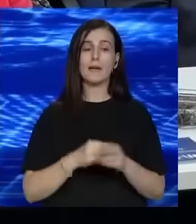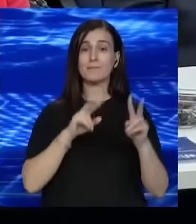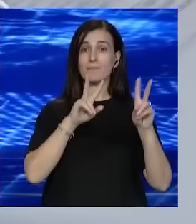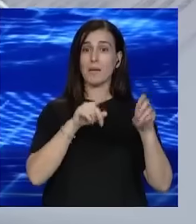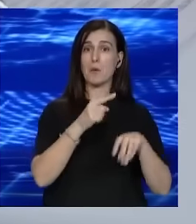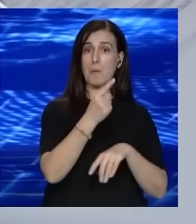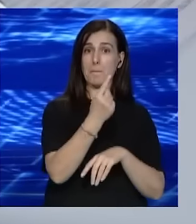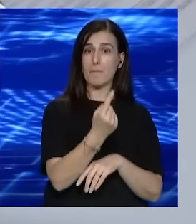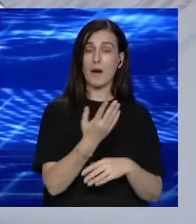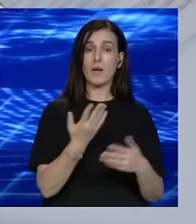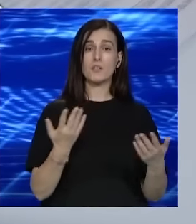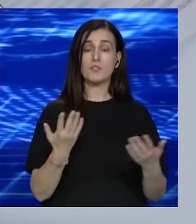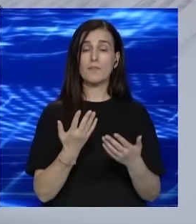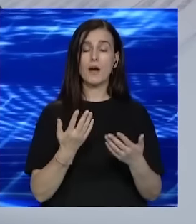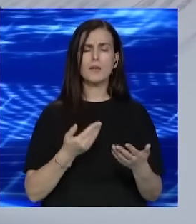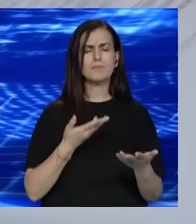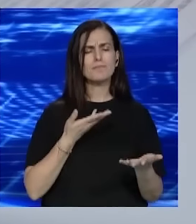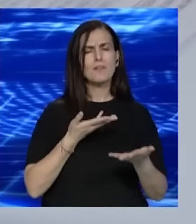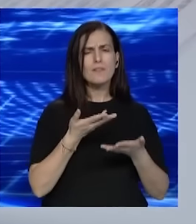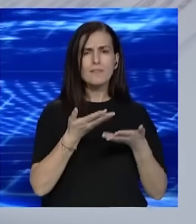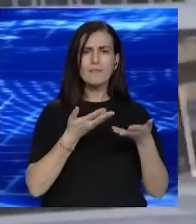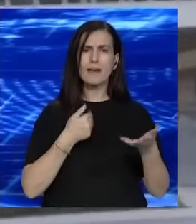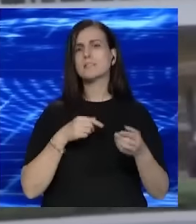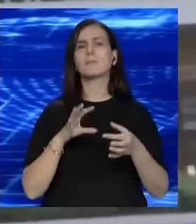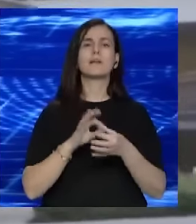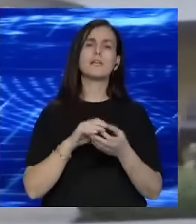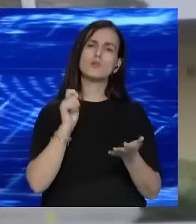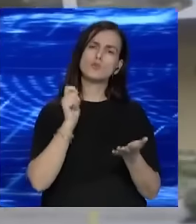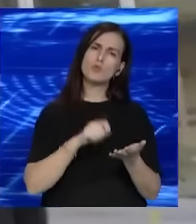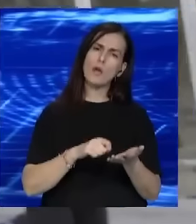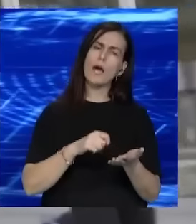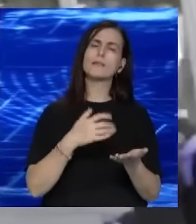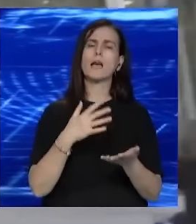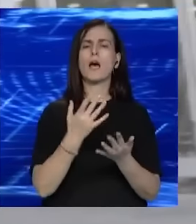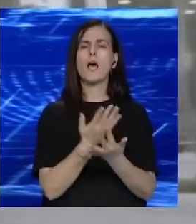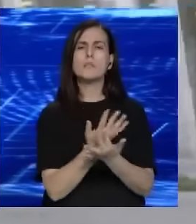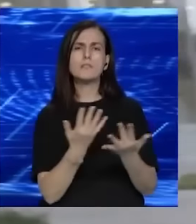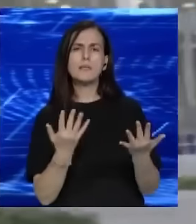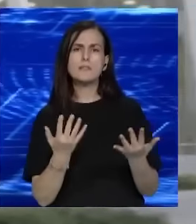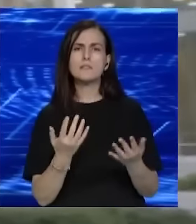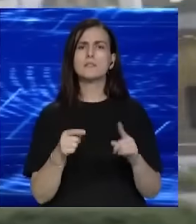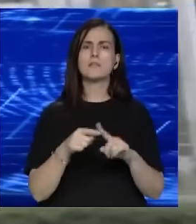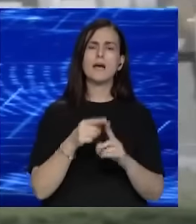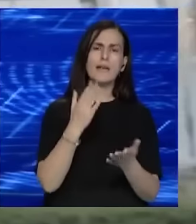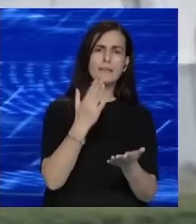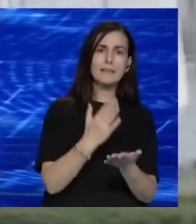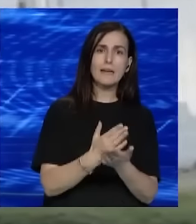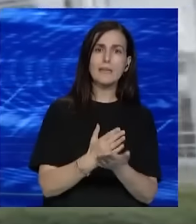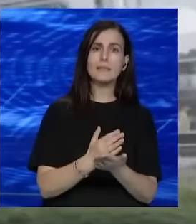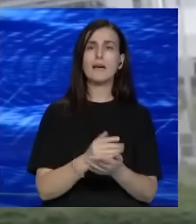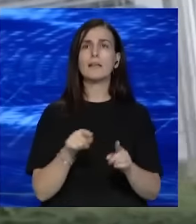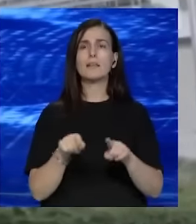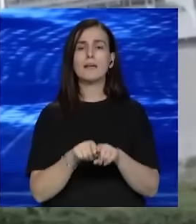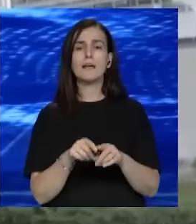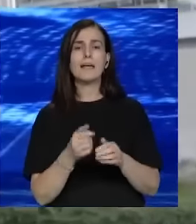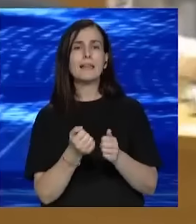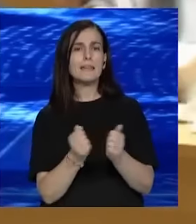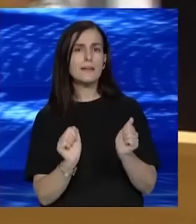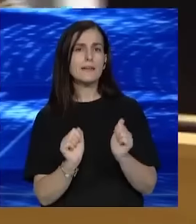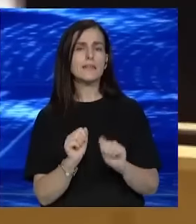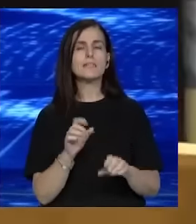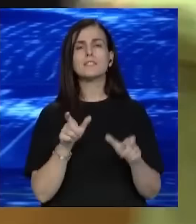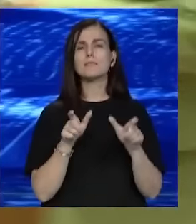njohur si thelbësore, do të negociohet lidhur me prokurimet, statistikat, gjyqësorin dhe të drejtat themelore, drejtsinë, lirinë dhe